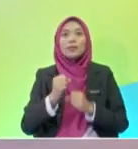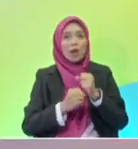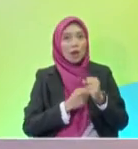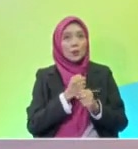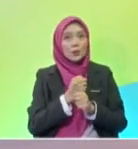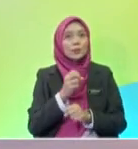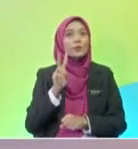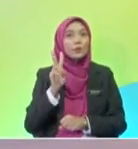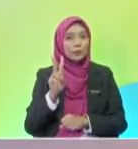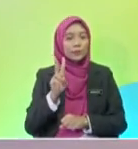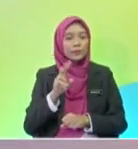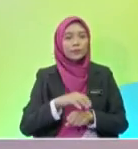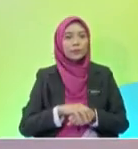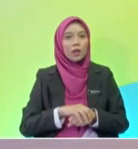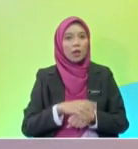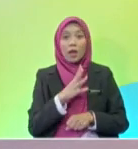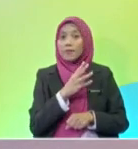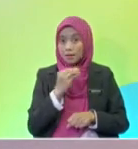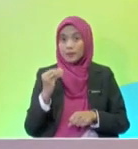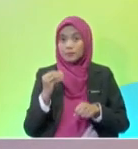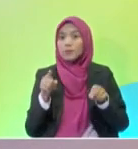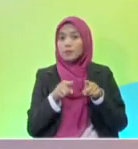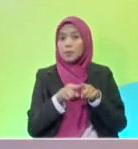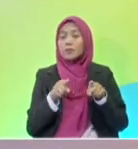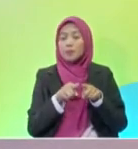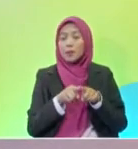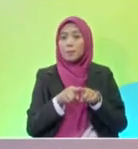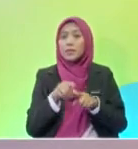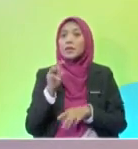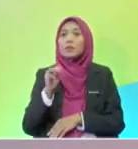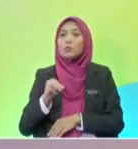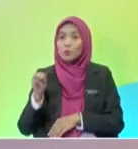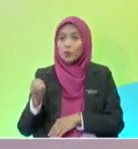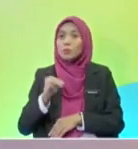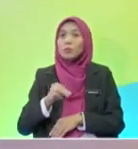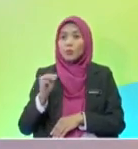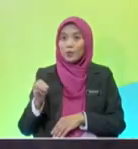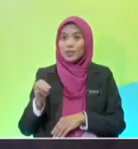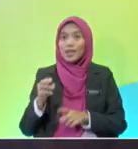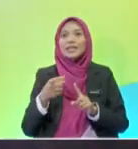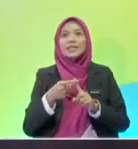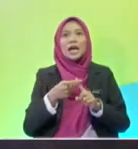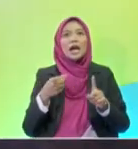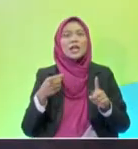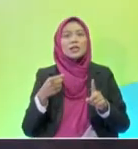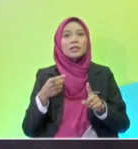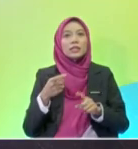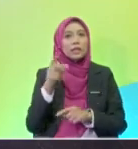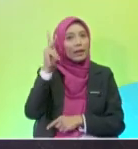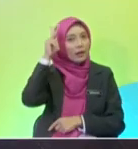kita juga akan ditemani oleh 4 orang murid yang datangnya dari bukan saya tapi datang dari Kelantan dan